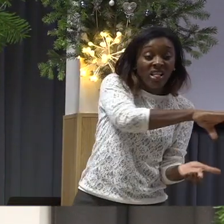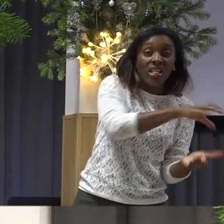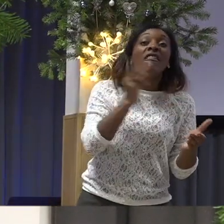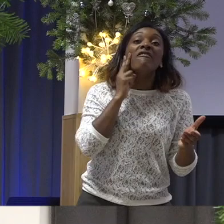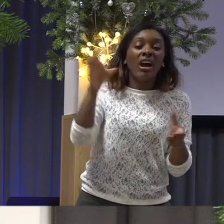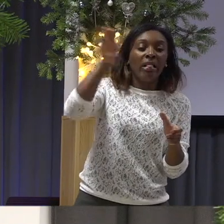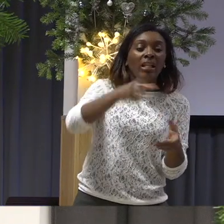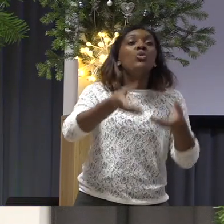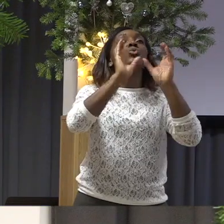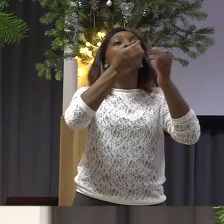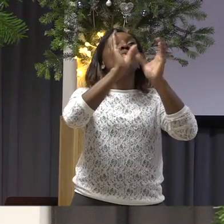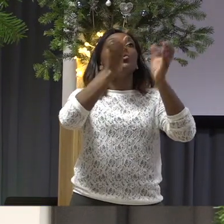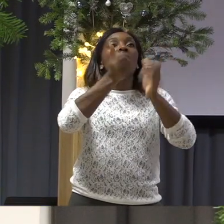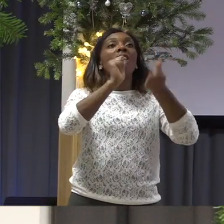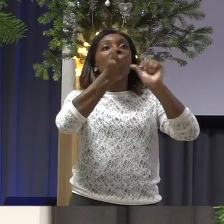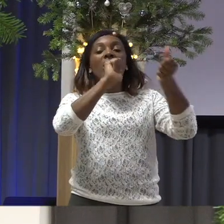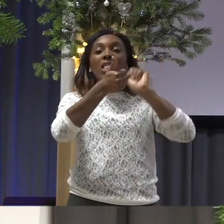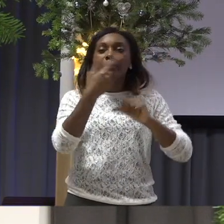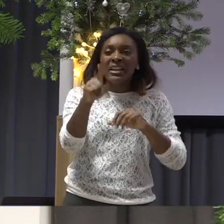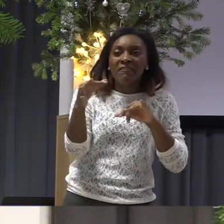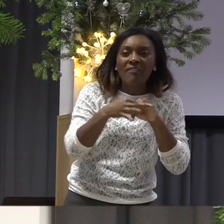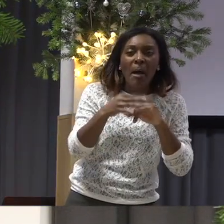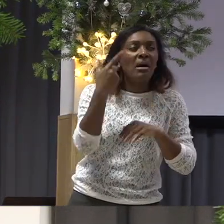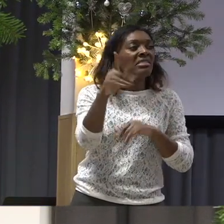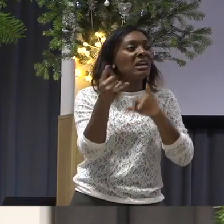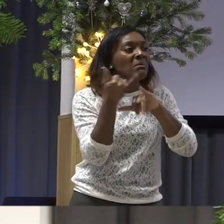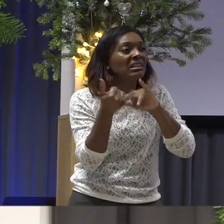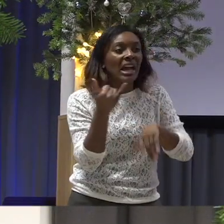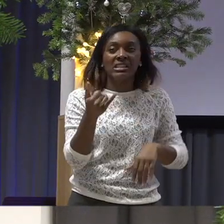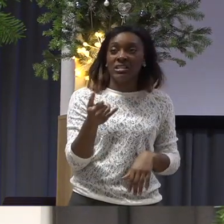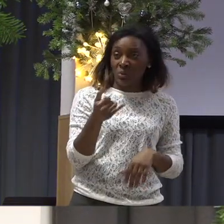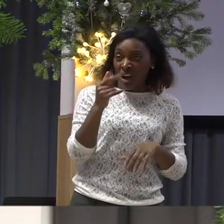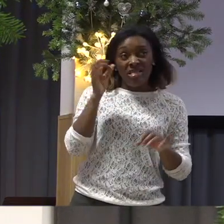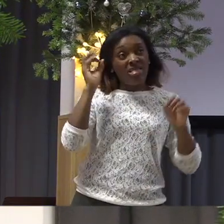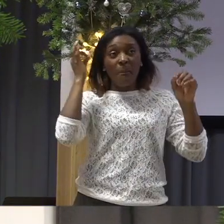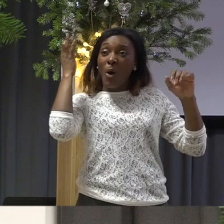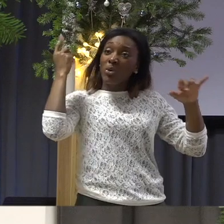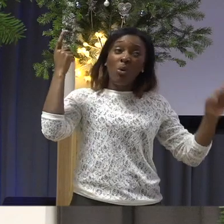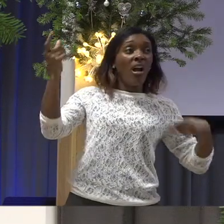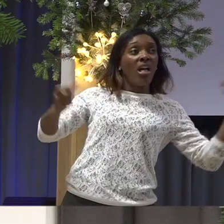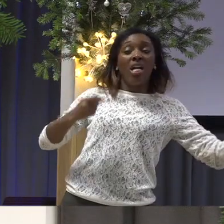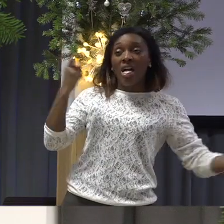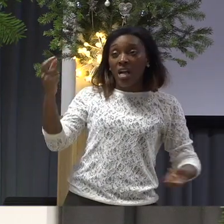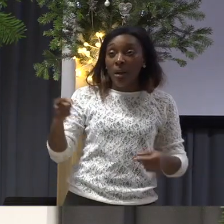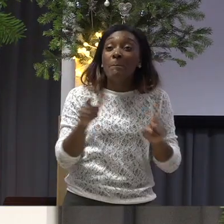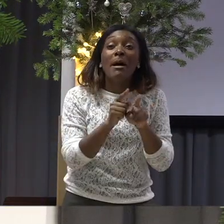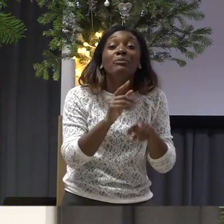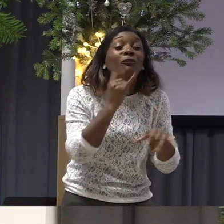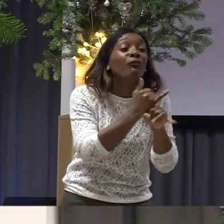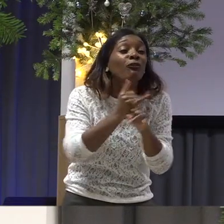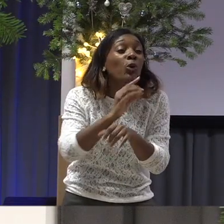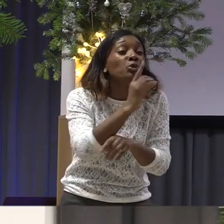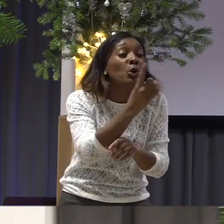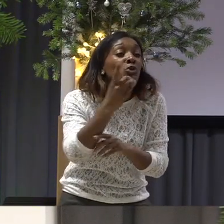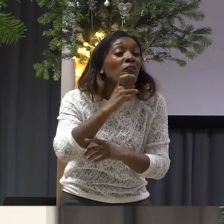grands, tes femmes, tes concubines. Tu as même loué les dieux. Tellement qu'il n'en avait